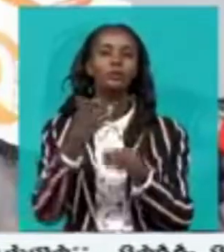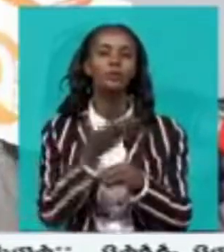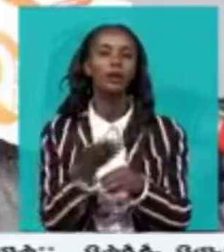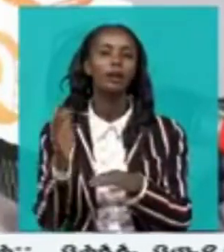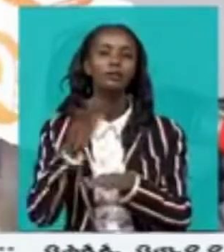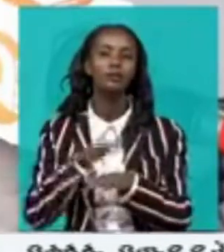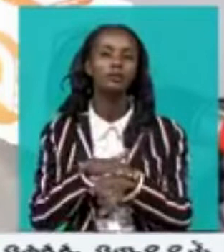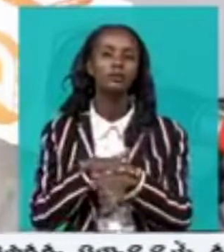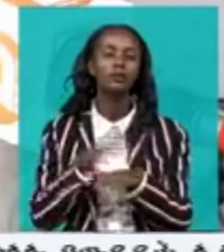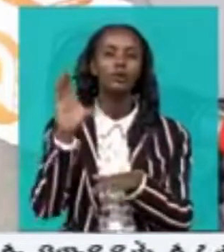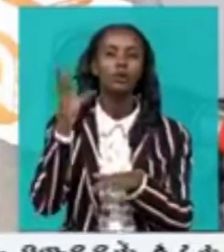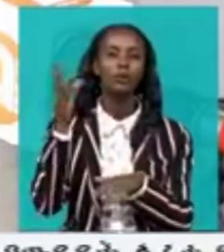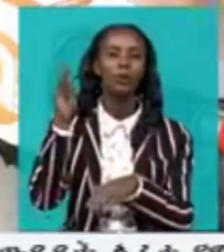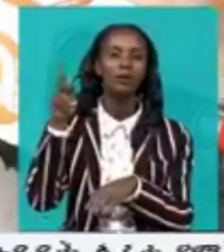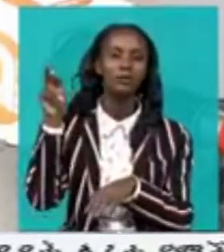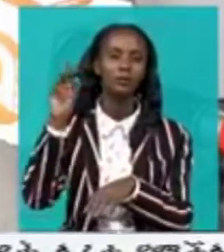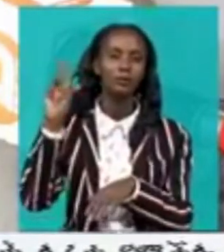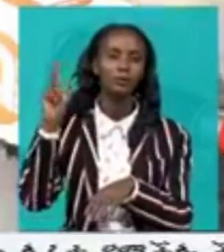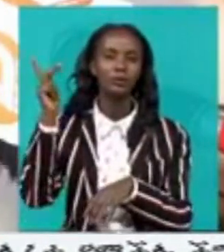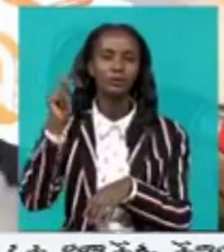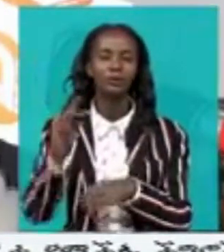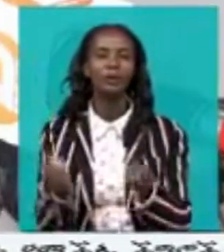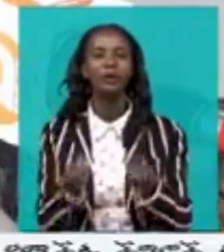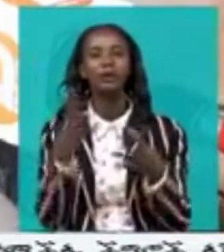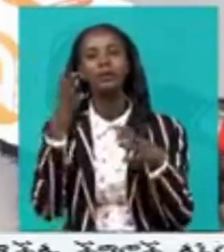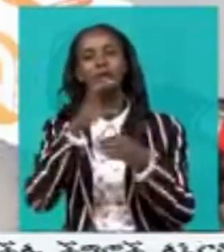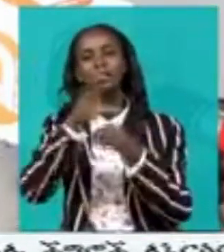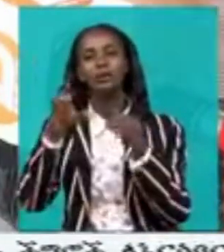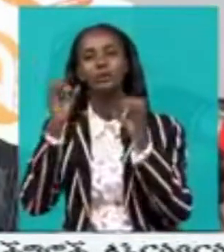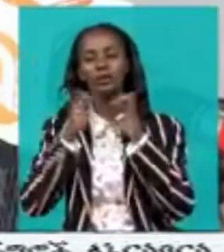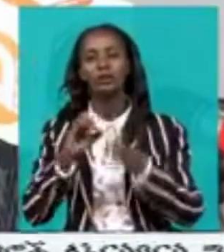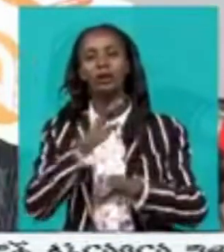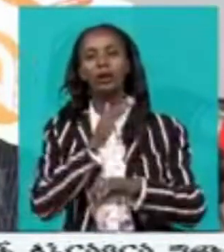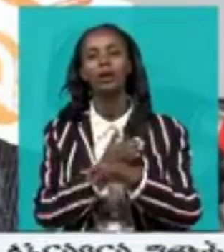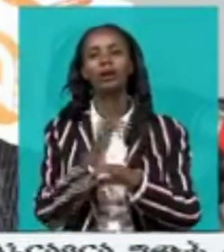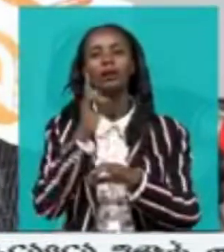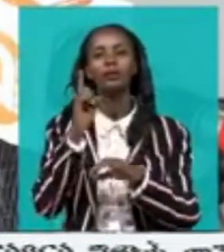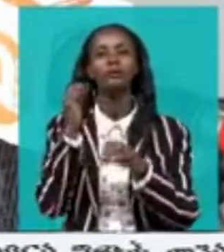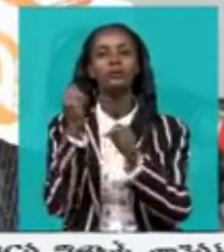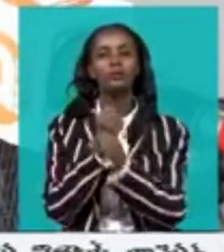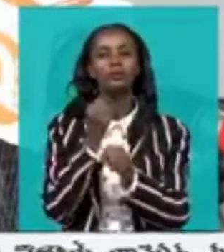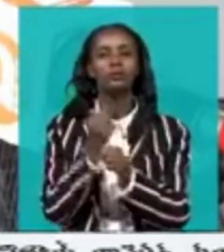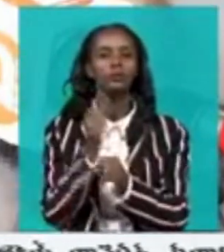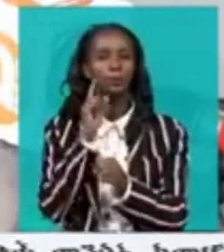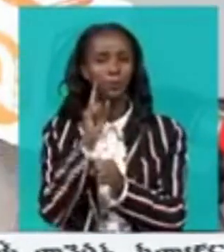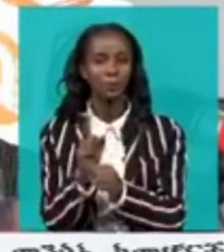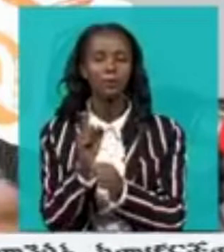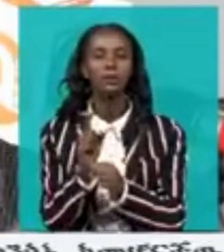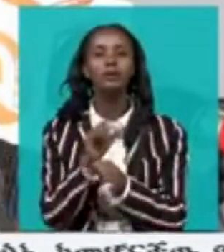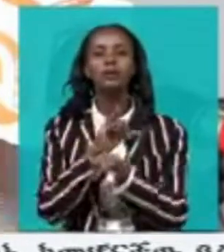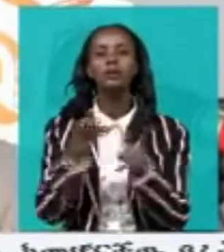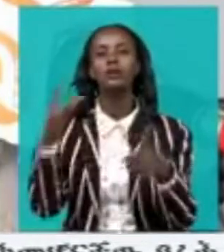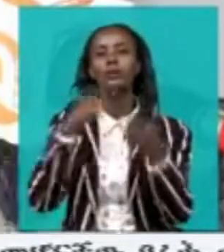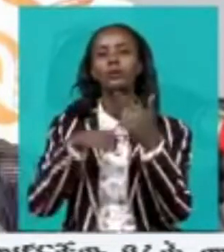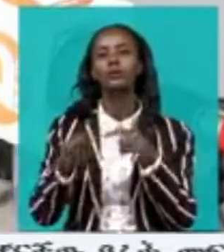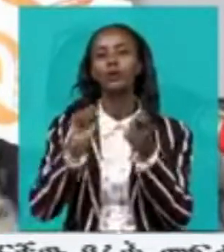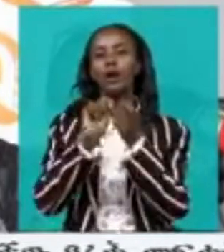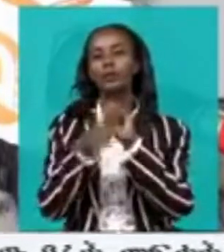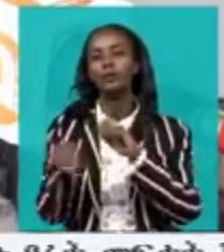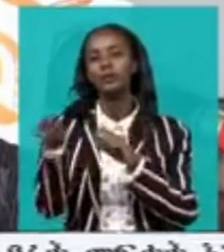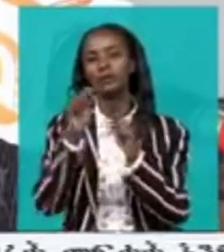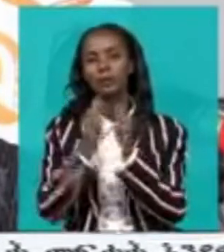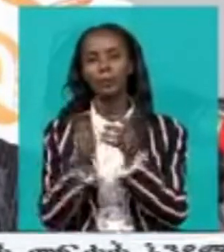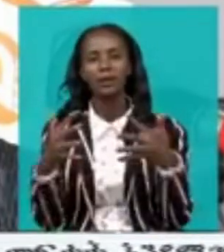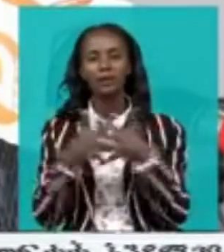ላይ ኮማንድ ፖስት በርካታ ስራዎችን የክልሉም ጸጥታ ኃይል አግዞ ነው ስራዎች እየተሰራ ያሉት። እንደዚህ እየመጡ ያሉ ለውጦች ከእነሱም ጋር